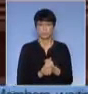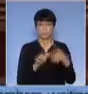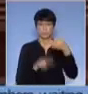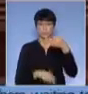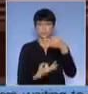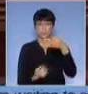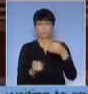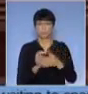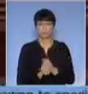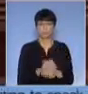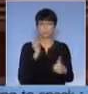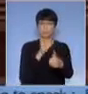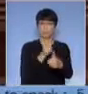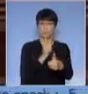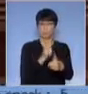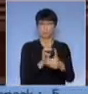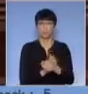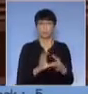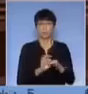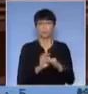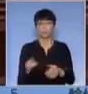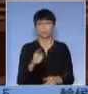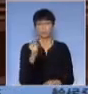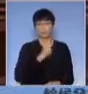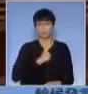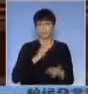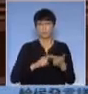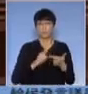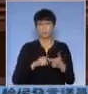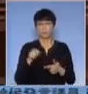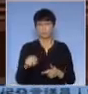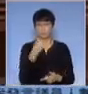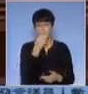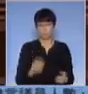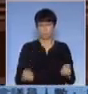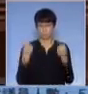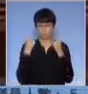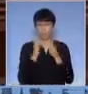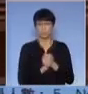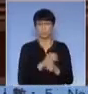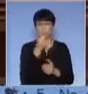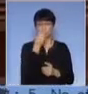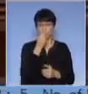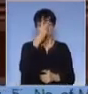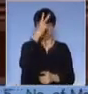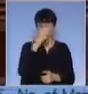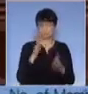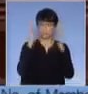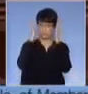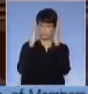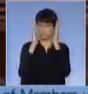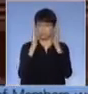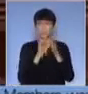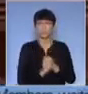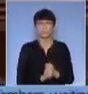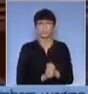30日發出強烈譴責聲明，是針對戴耀廷副教授有關港獨的言論。政府是必須以正視聽，這個完全不